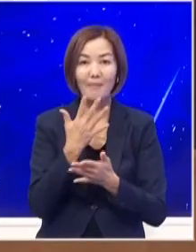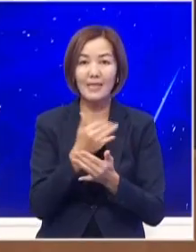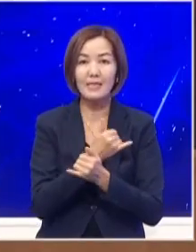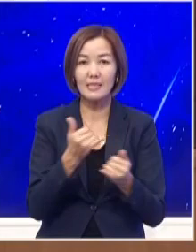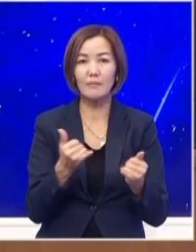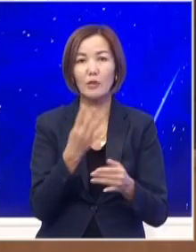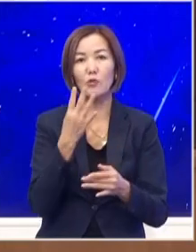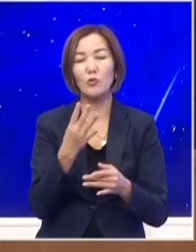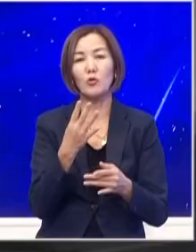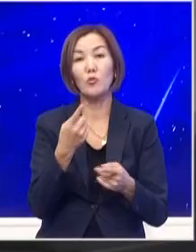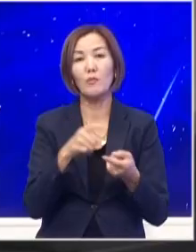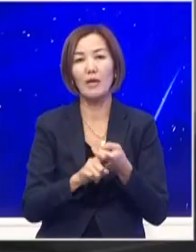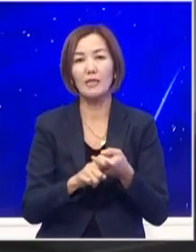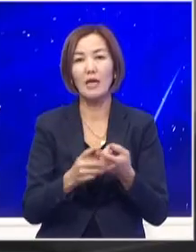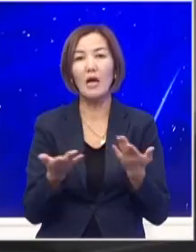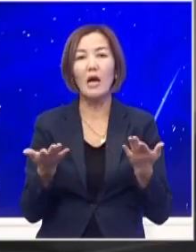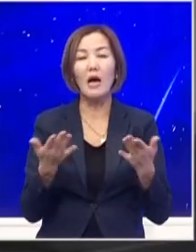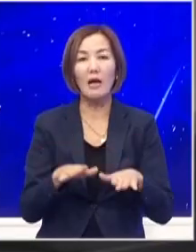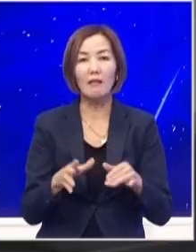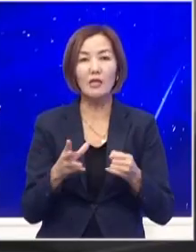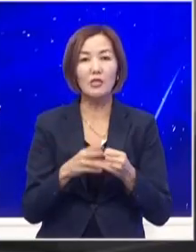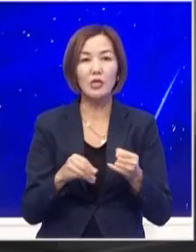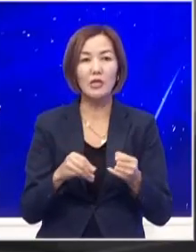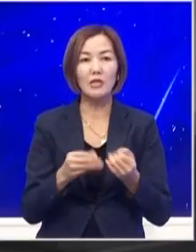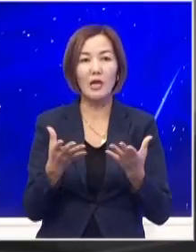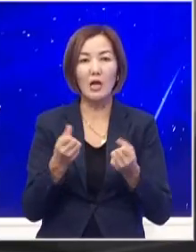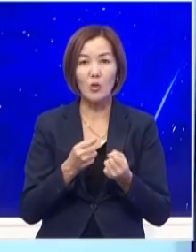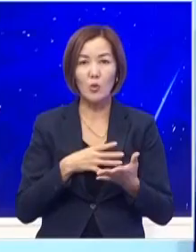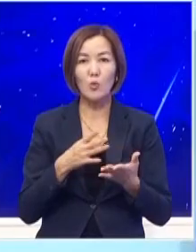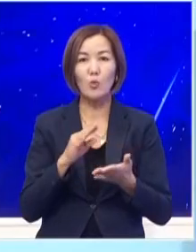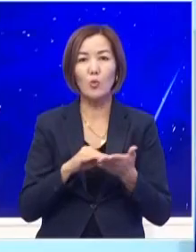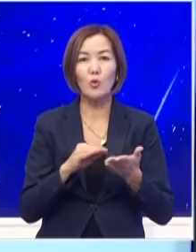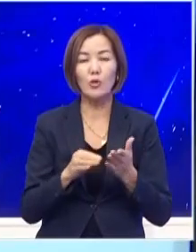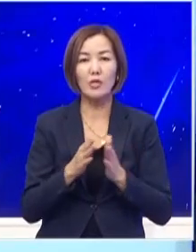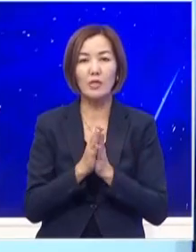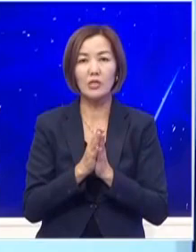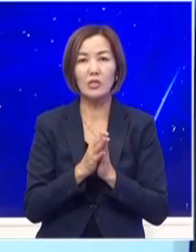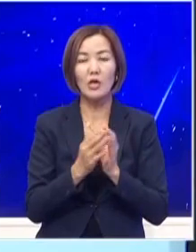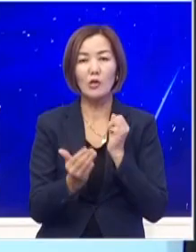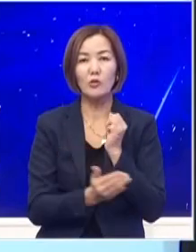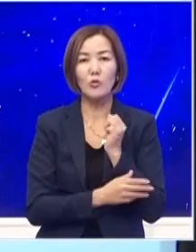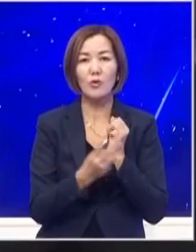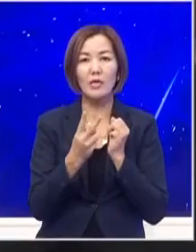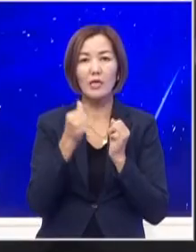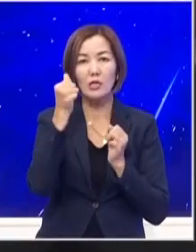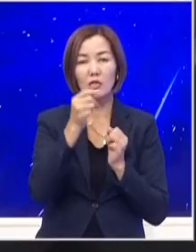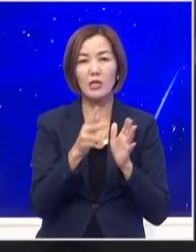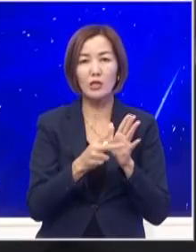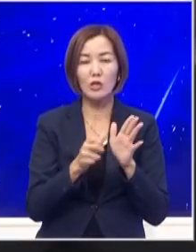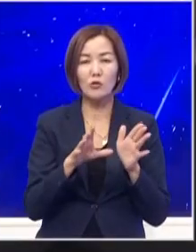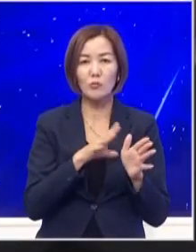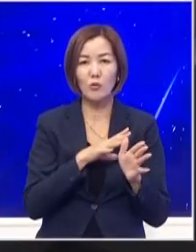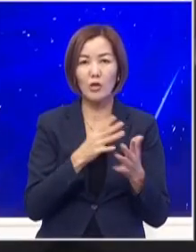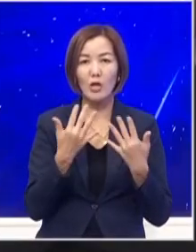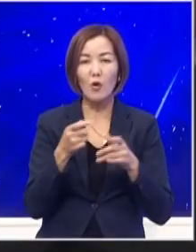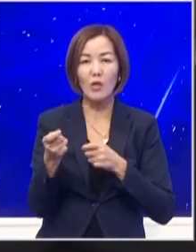қызметтің 4-еуіне ғана қатысты. Ал жер учаскесін алу бойынша өтініштер саны соңғы 2 жылда 800-ге жуықтаған. Ауыл